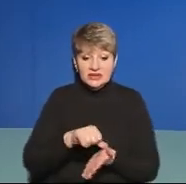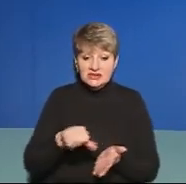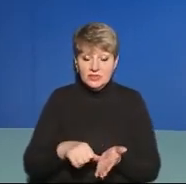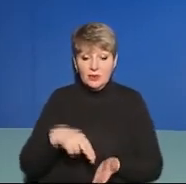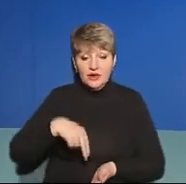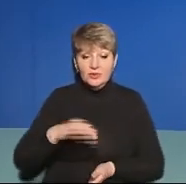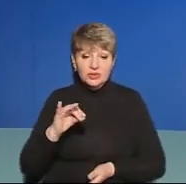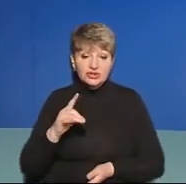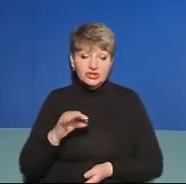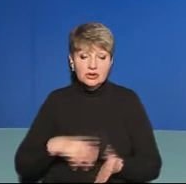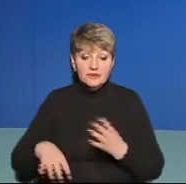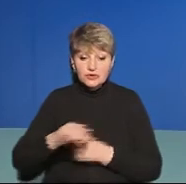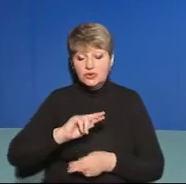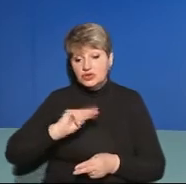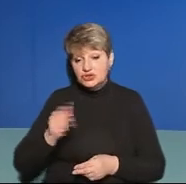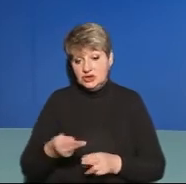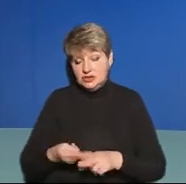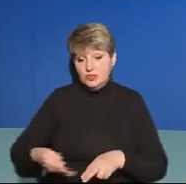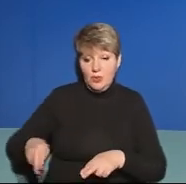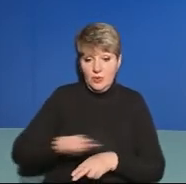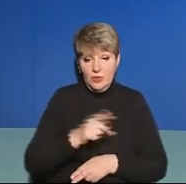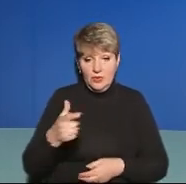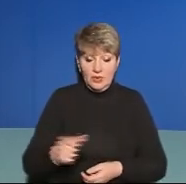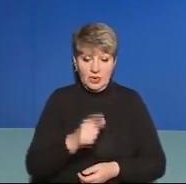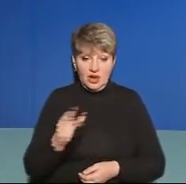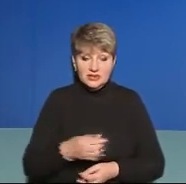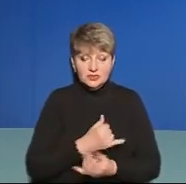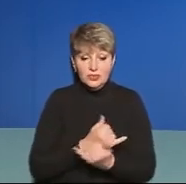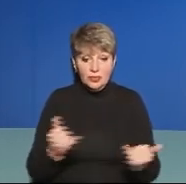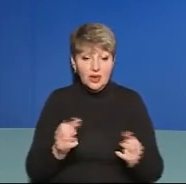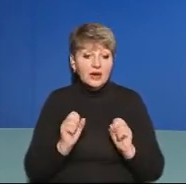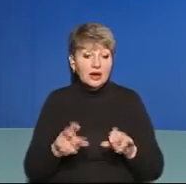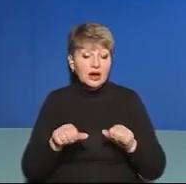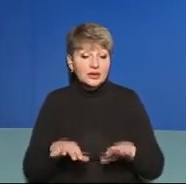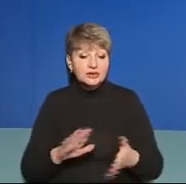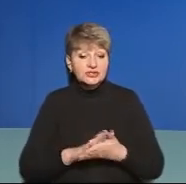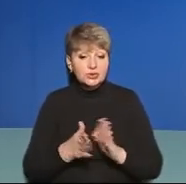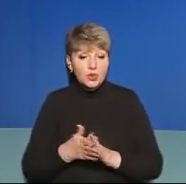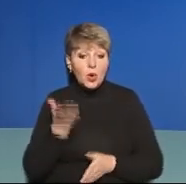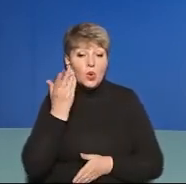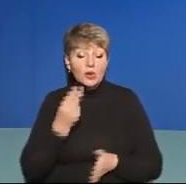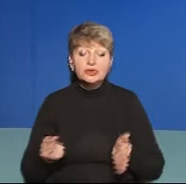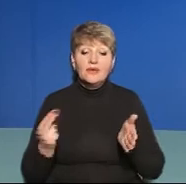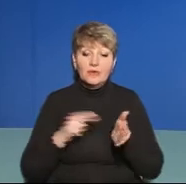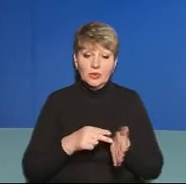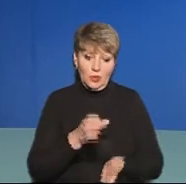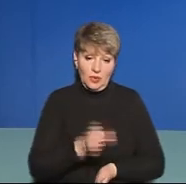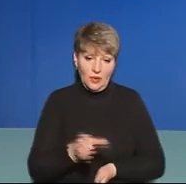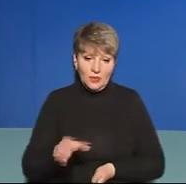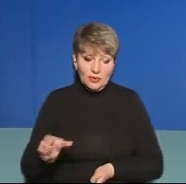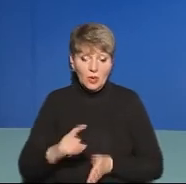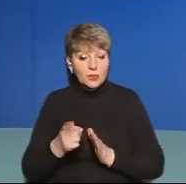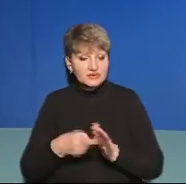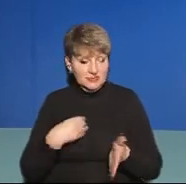Павло Іщенко, все через борги за газопостачання. Як вирішать ситуацію та коли увімкнуть опалення,